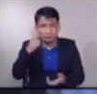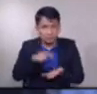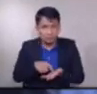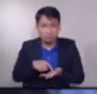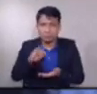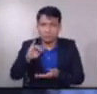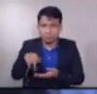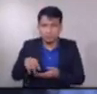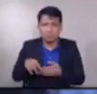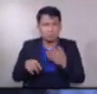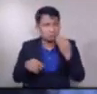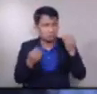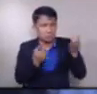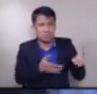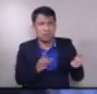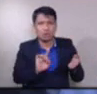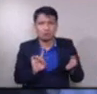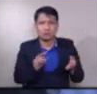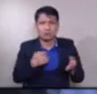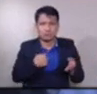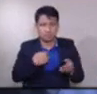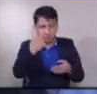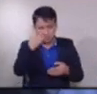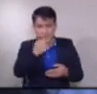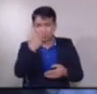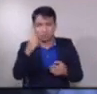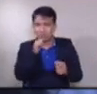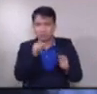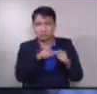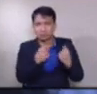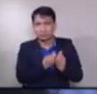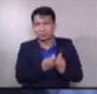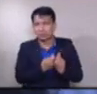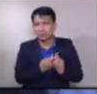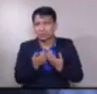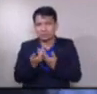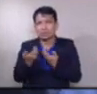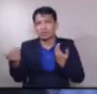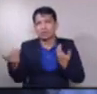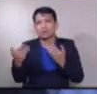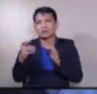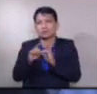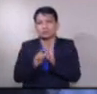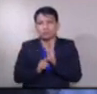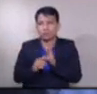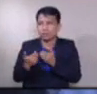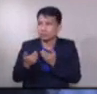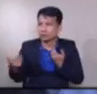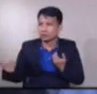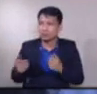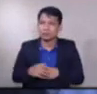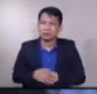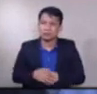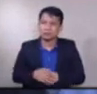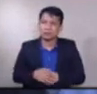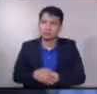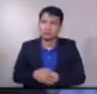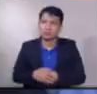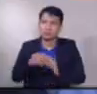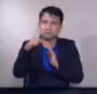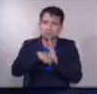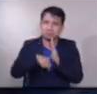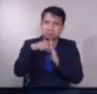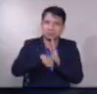NCIP. Sabi daw nila, dahil kami ay Katoliko, hindi na kami tribo. And that's against the law. That's against paragraph 8, okay. Section 3. Medyo